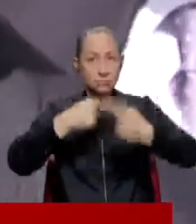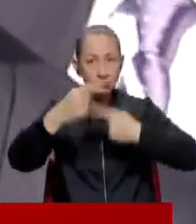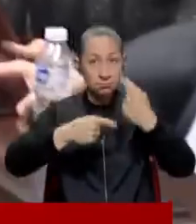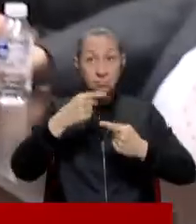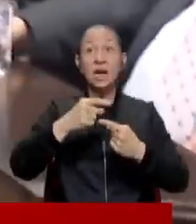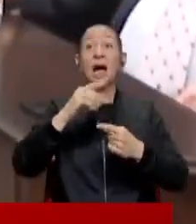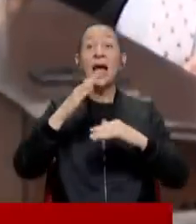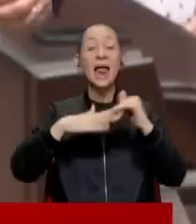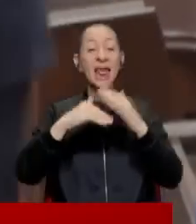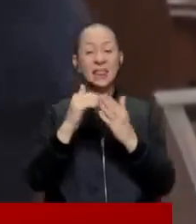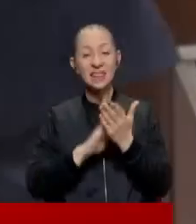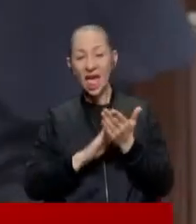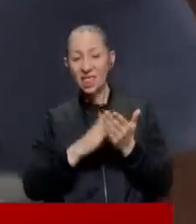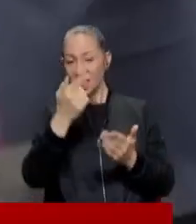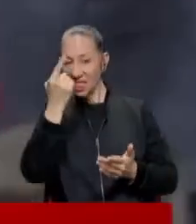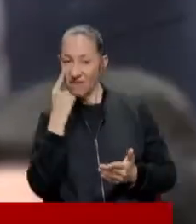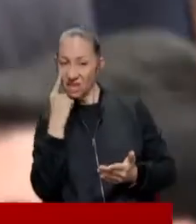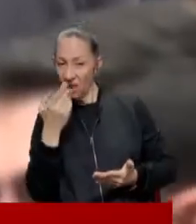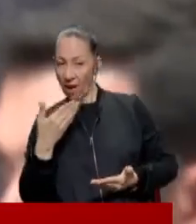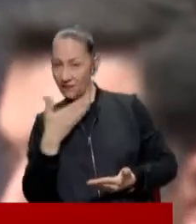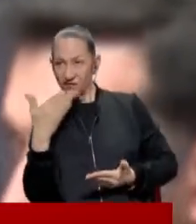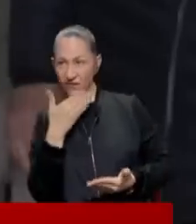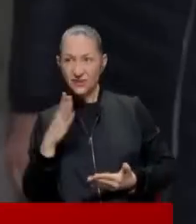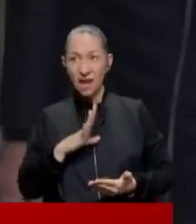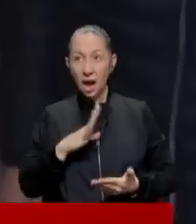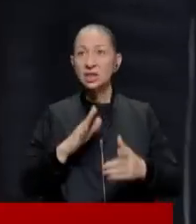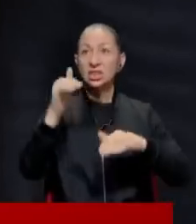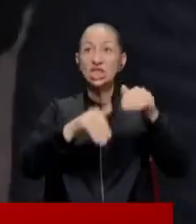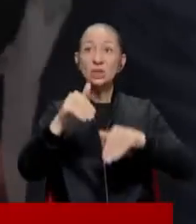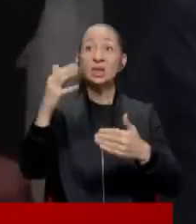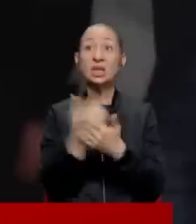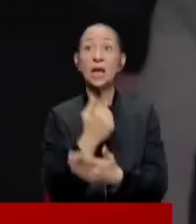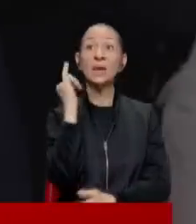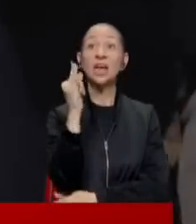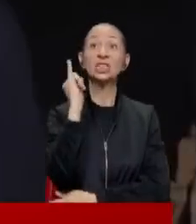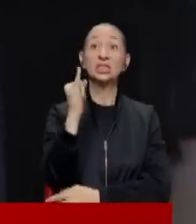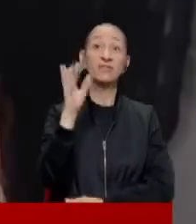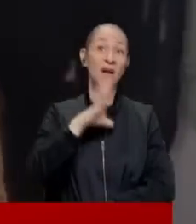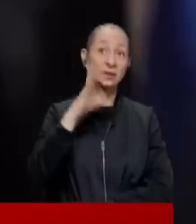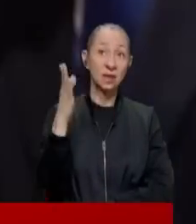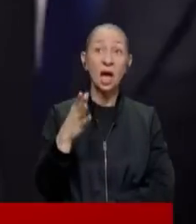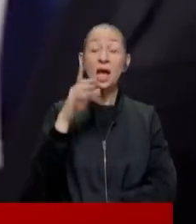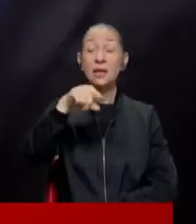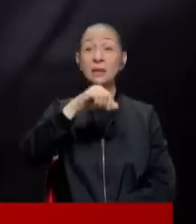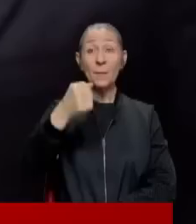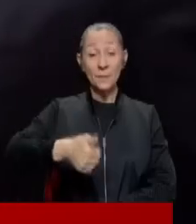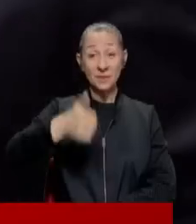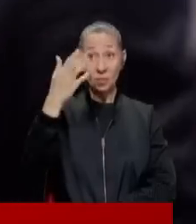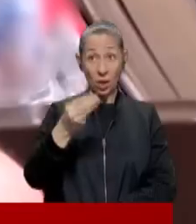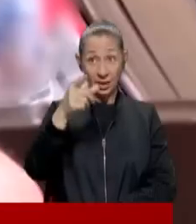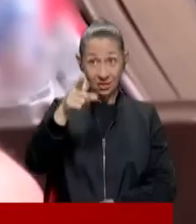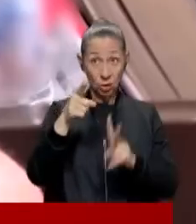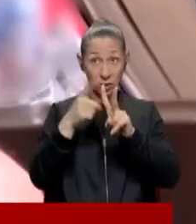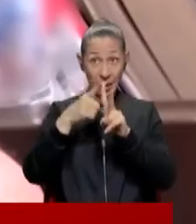birlikte ellerindeki devlet imkanlarını seçim kazanmak için kullanacak lar eleştirisini getirmişti hazinenin başında olan